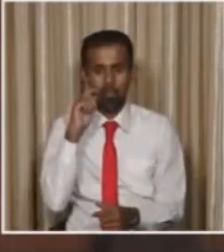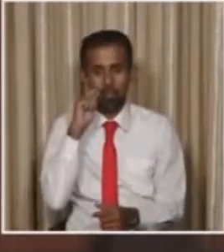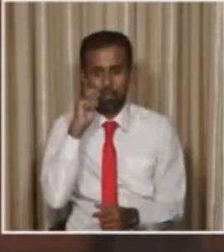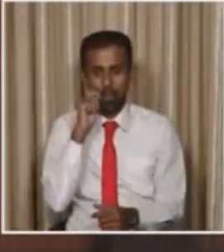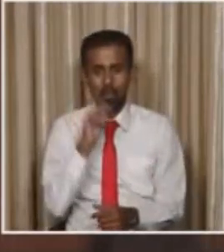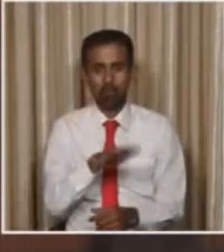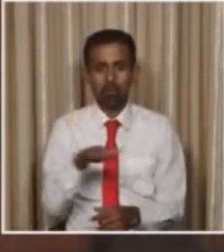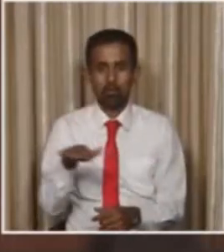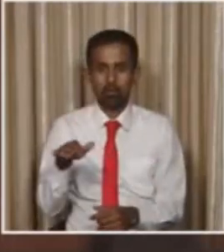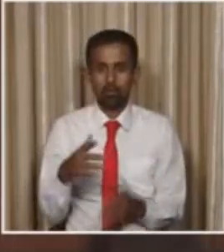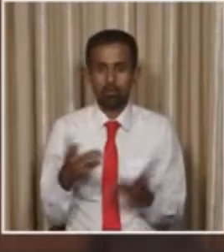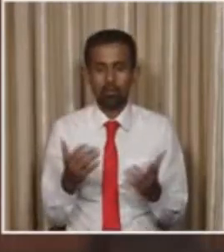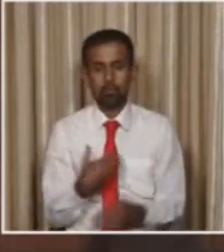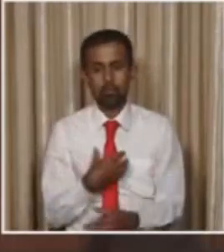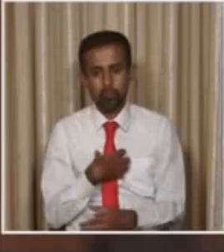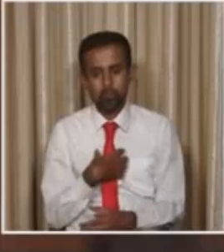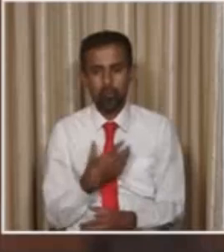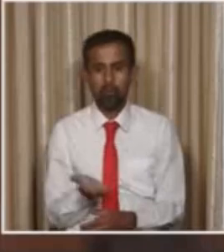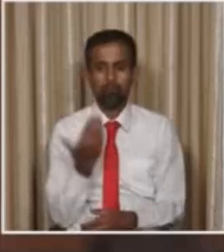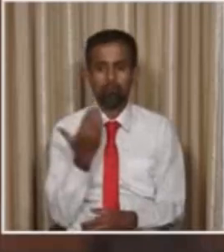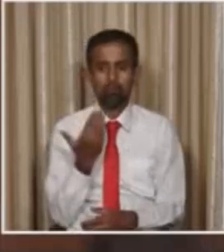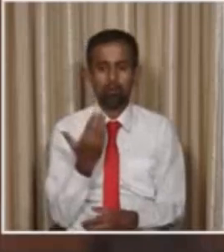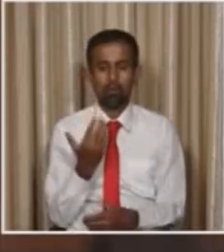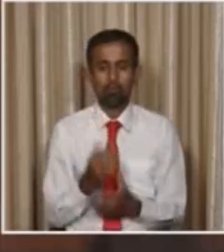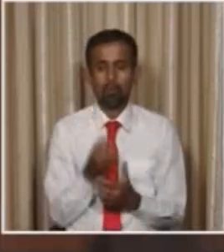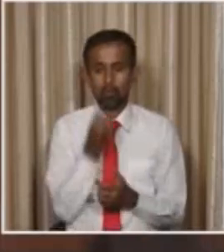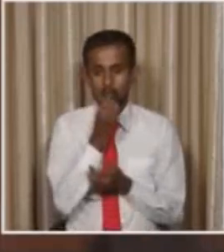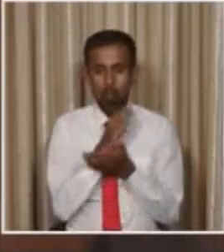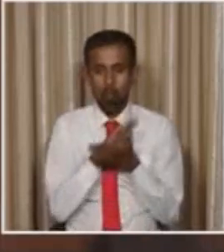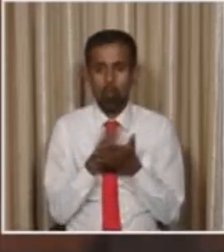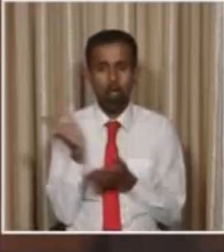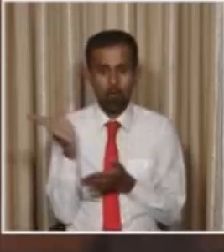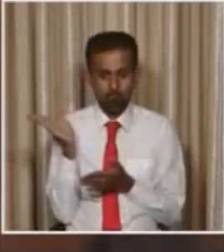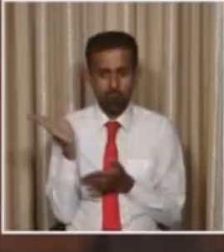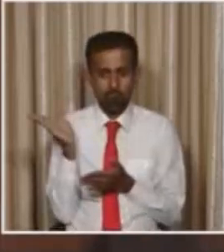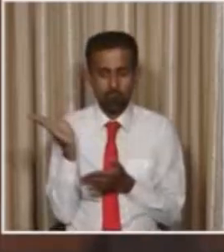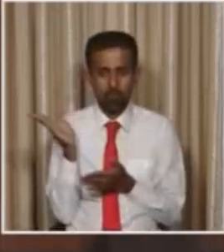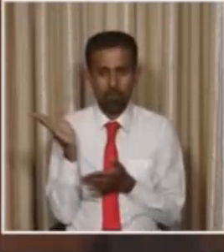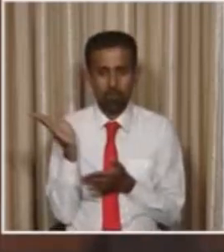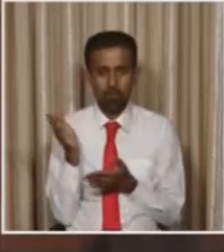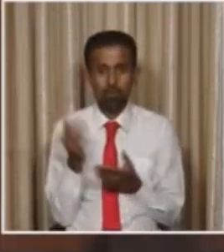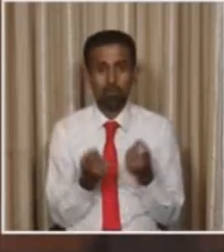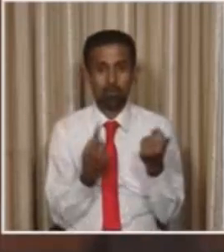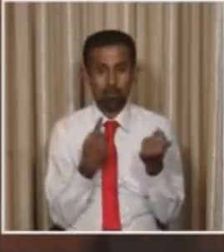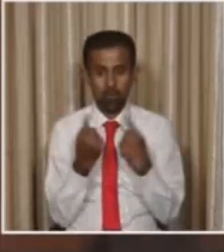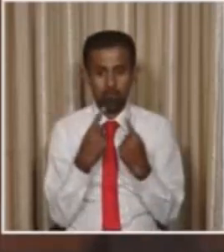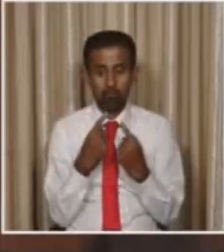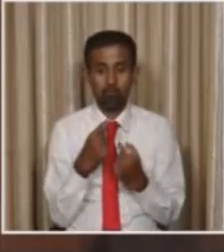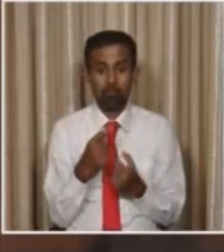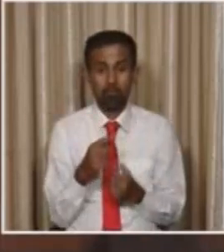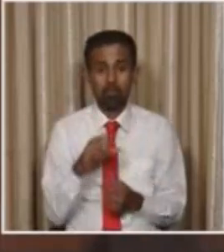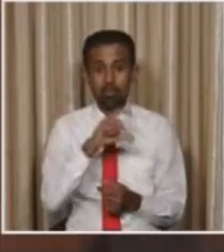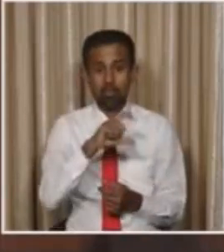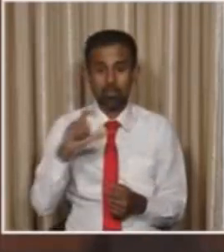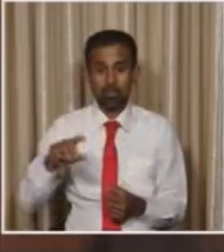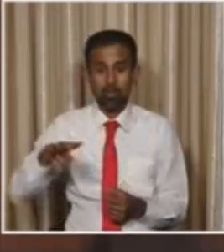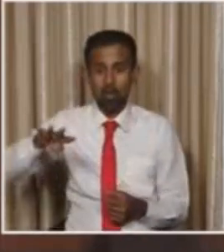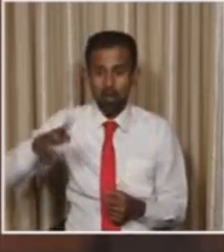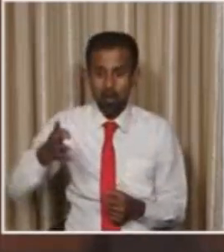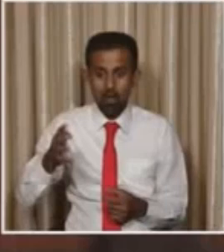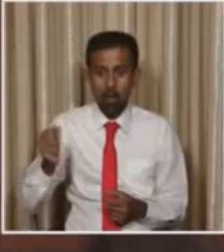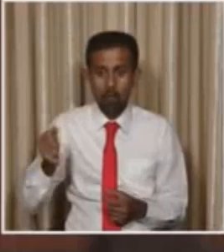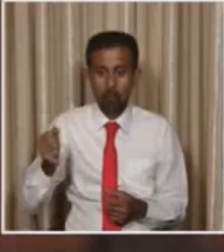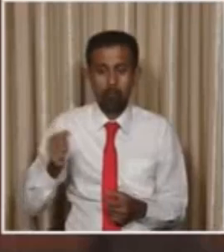நடக்குது, உல்லாசமாக மோட்டார் சைக்கிள்லே 450 cc மேலே 1300 cc அளவிலே வேகமாக போக முடியாதுன்றது உங்களுடைய கண்ணுக்கு